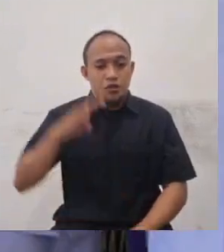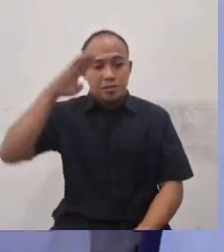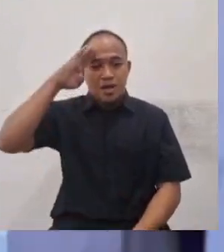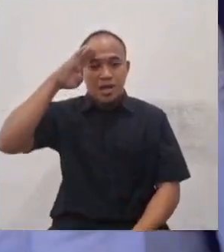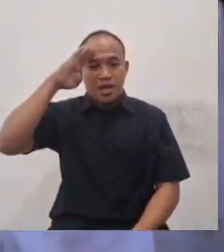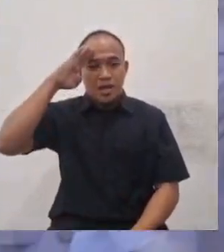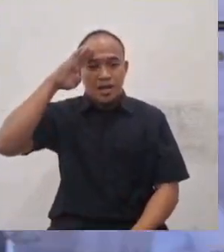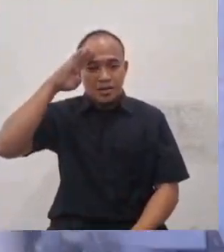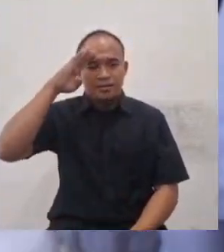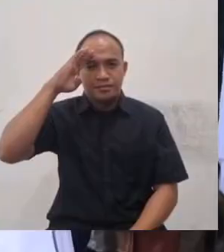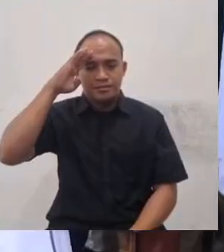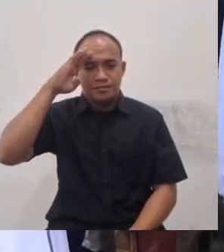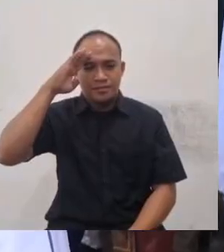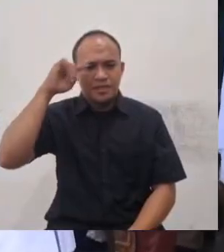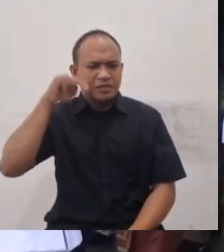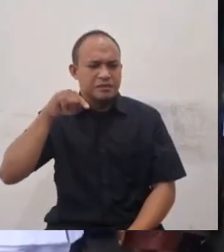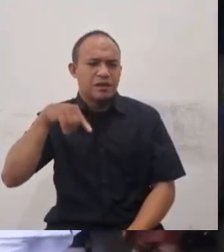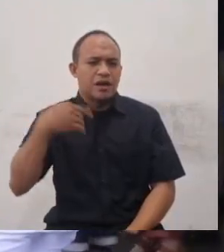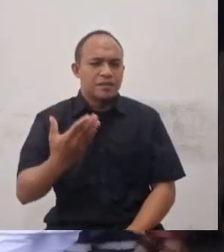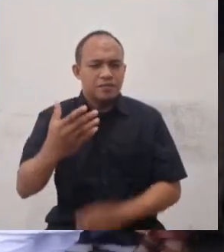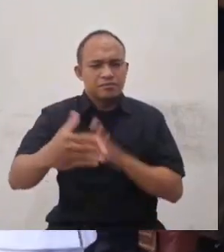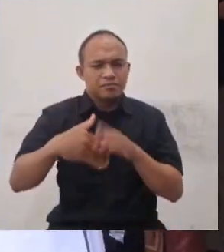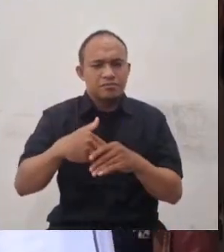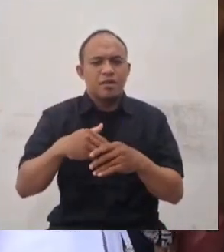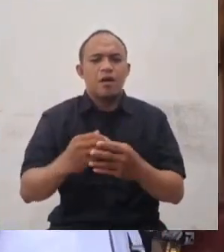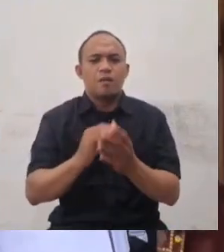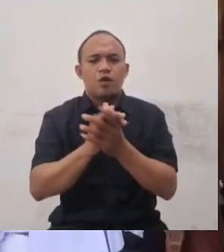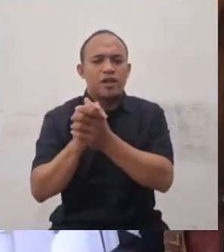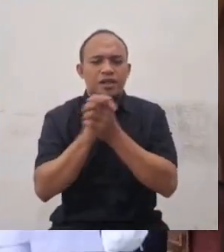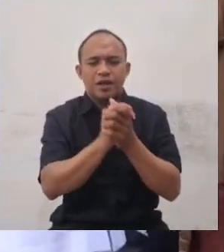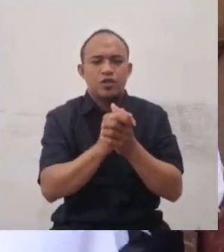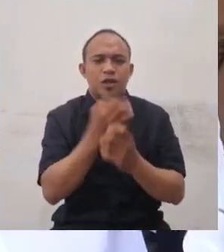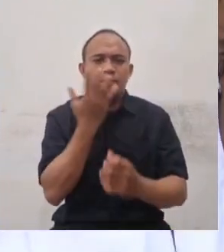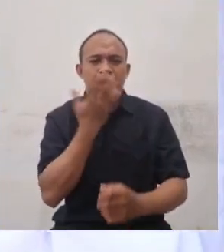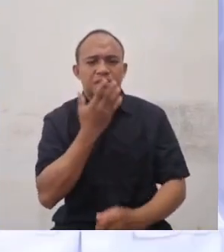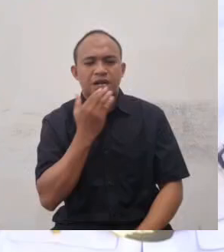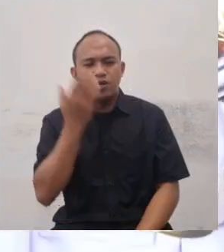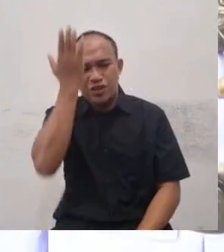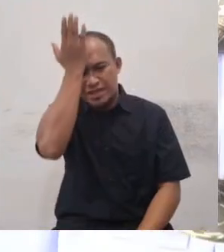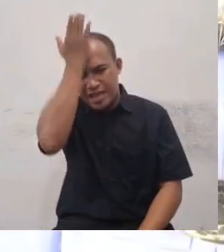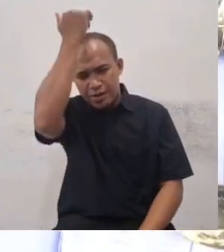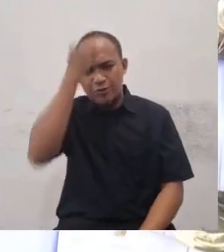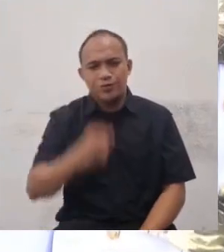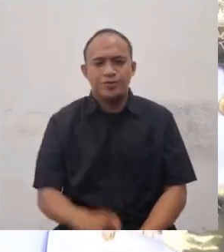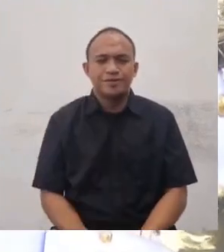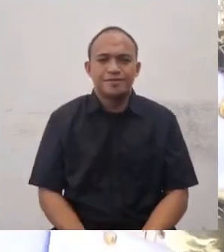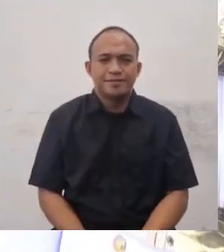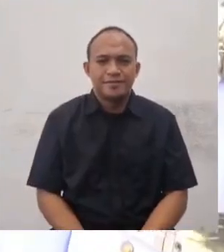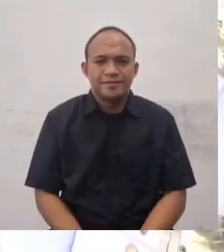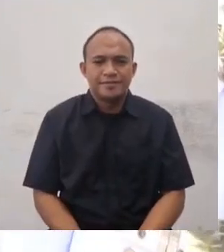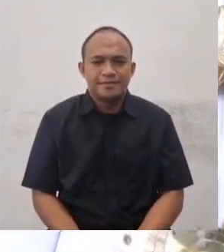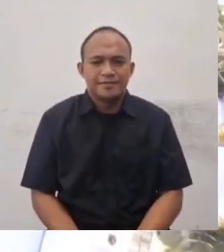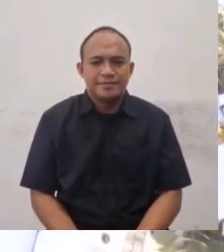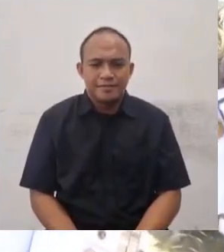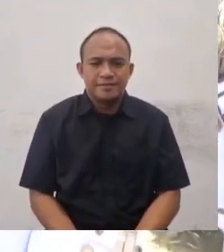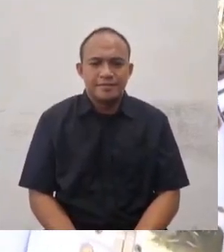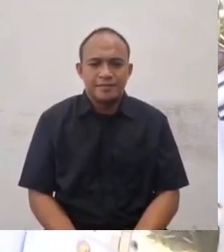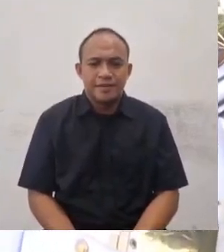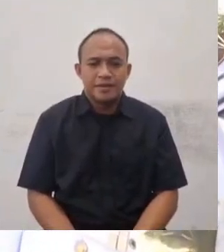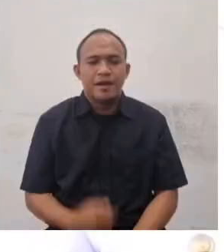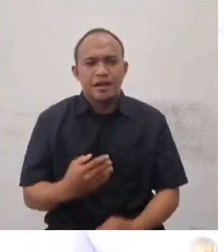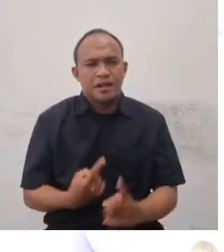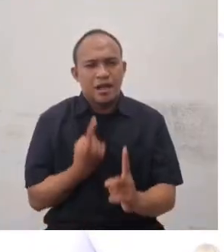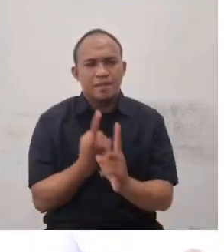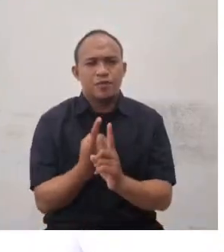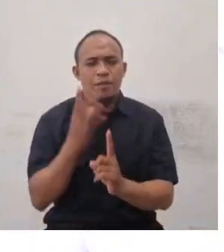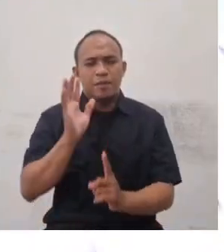Upacara adat Mopo Tolungo diawali dengan prosesi Mopo Maklumu Deta Tomboluo atau